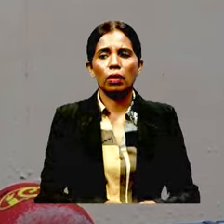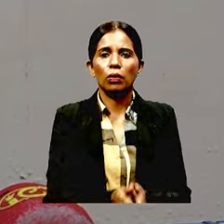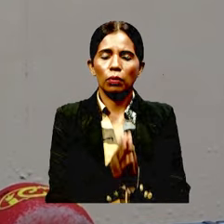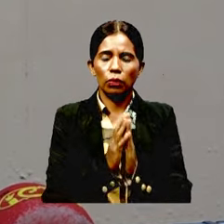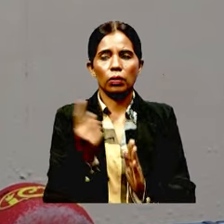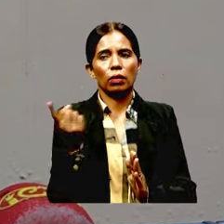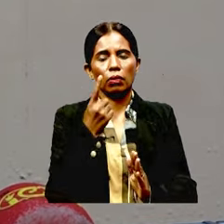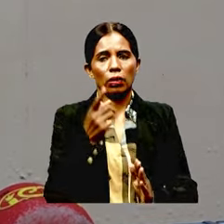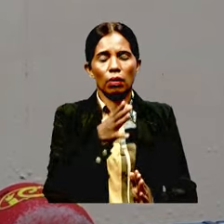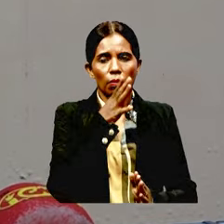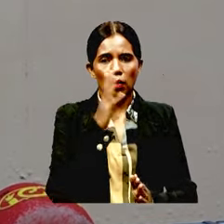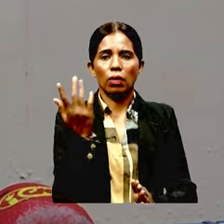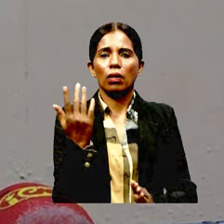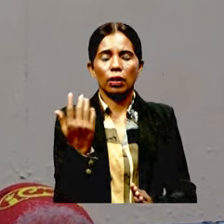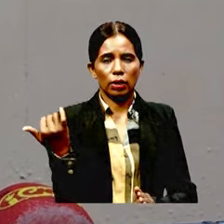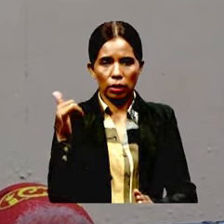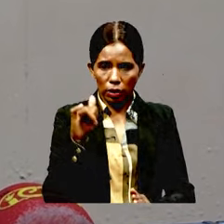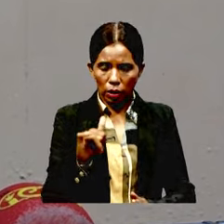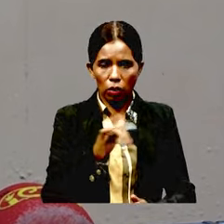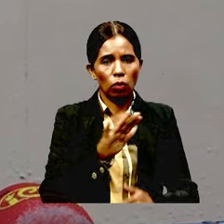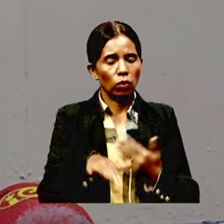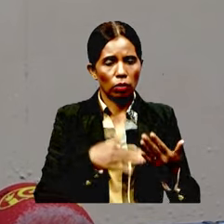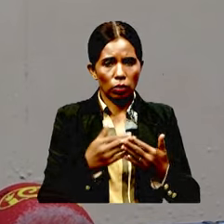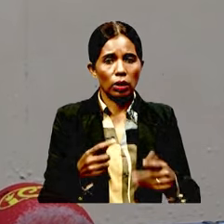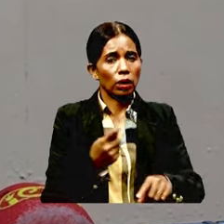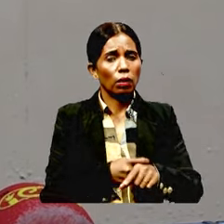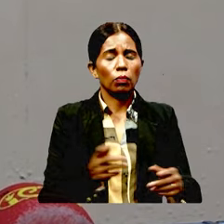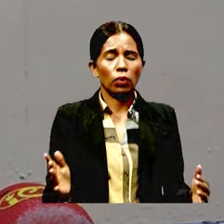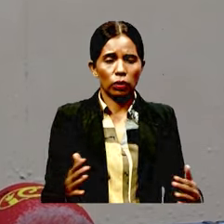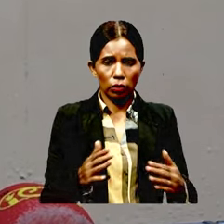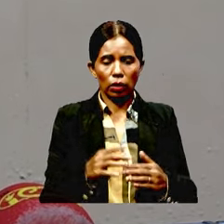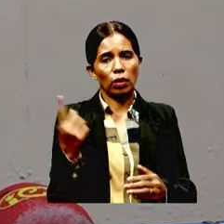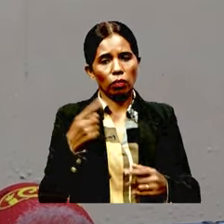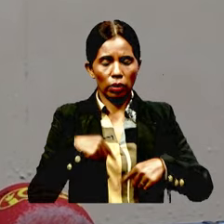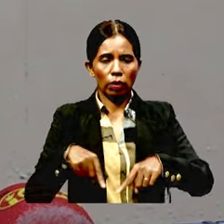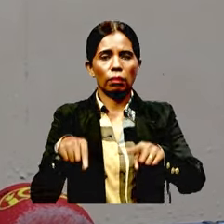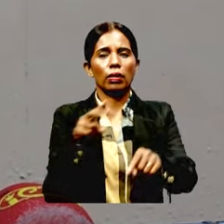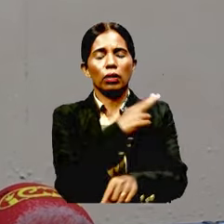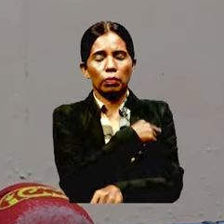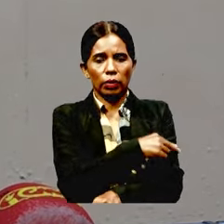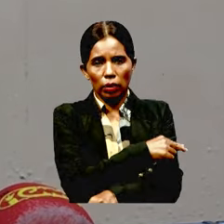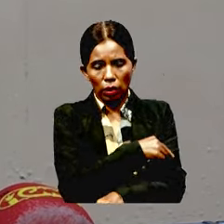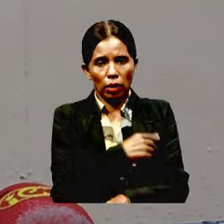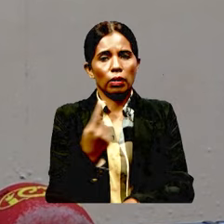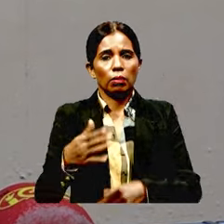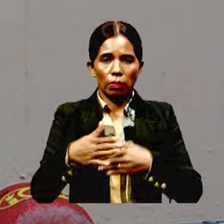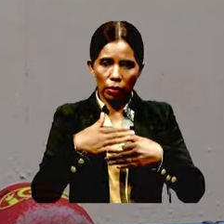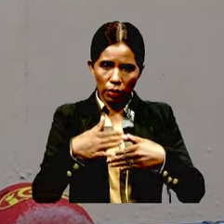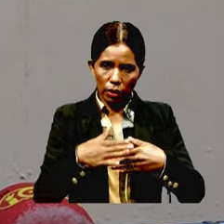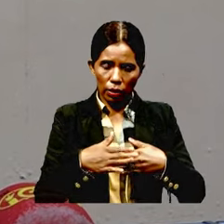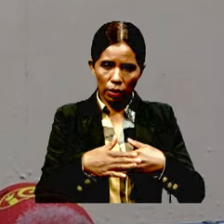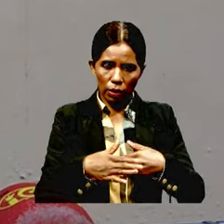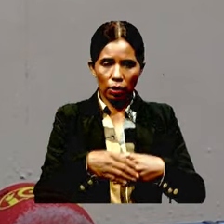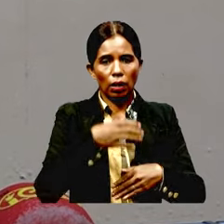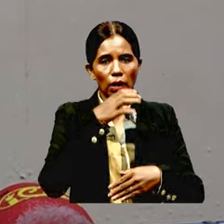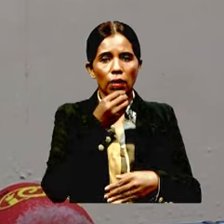ba ina sira atu durante sen dua na fatin kontrola rutina be sentro saúde comunitário be mak basic konsumo